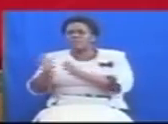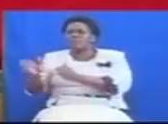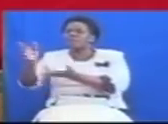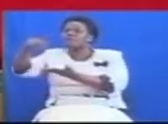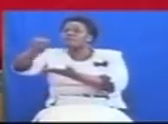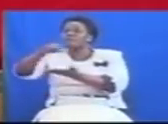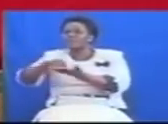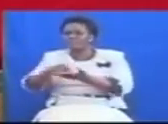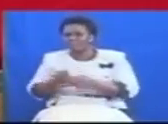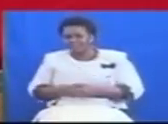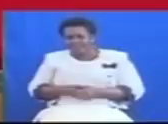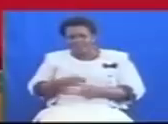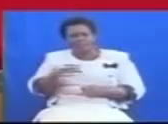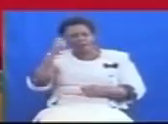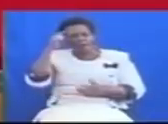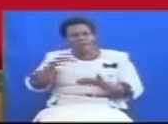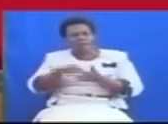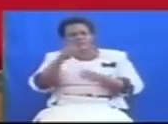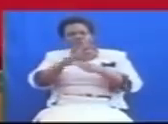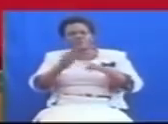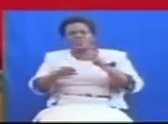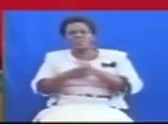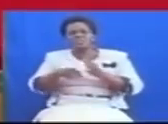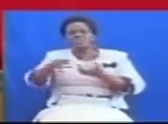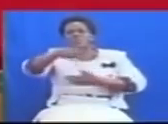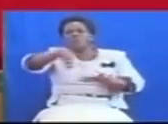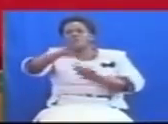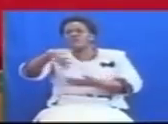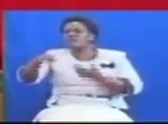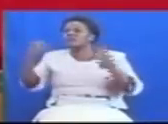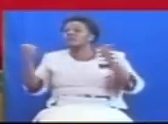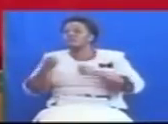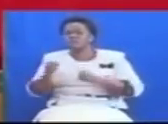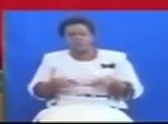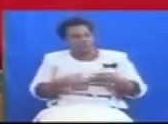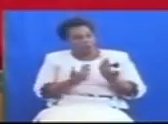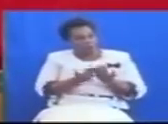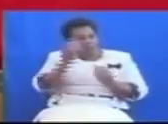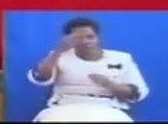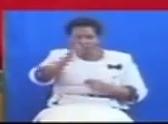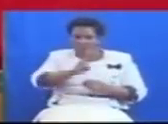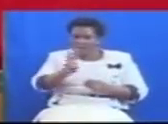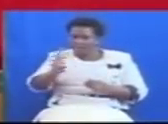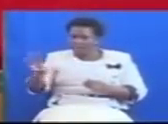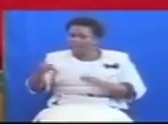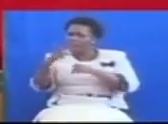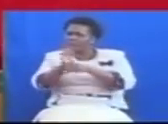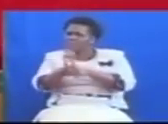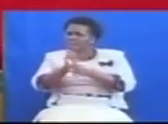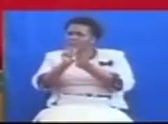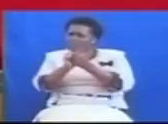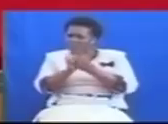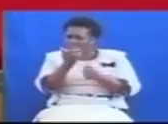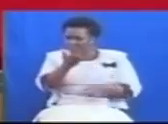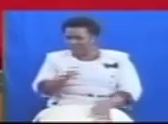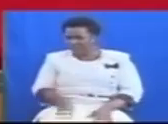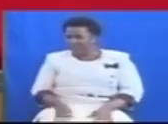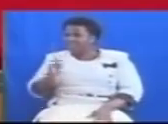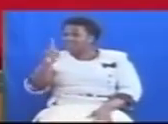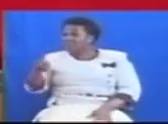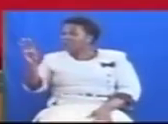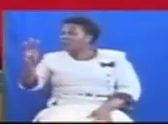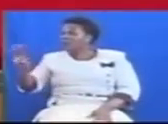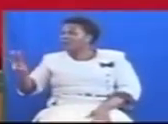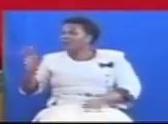kwa hiyo haiwezi tena kuwa na ujenzi holela. Kwa mimi niombe tu halmashauri zisimamie mambo haya, kwa sababu wako ziko halmashauri nyingi